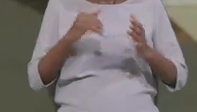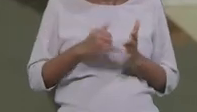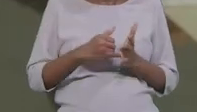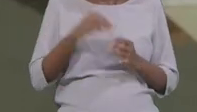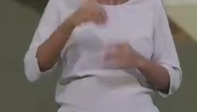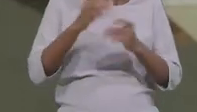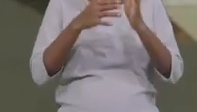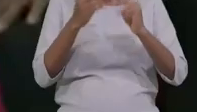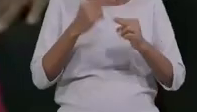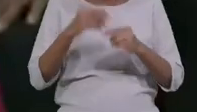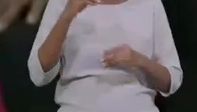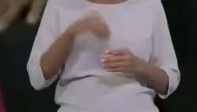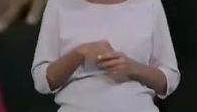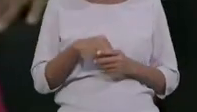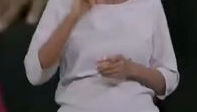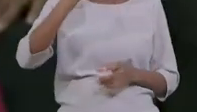fera.